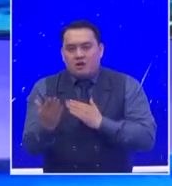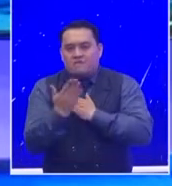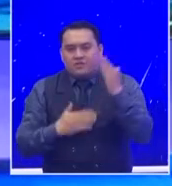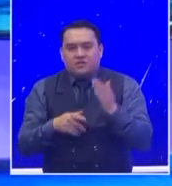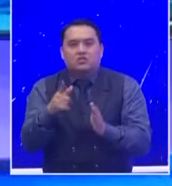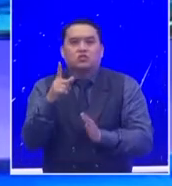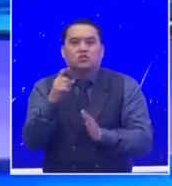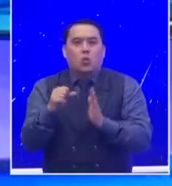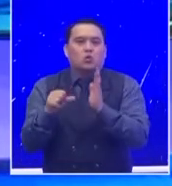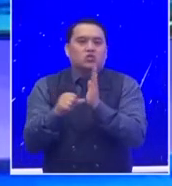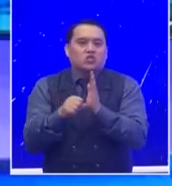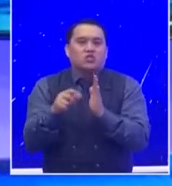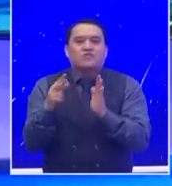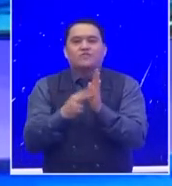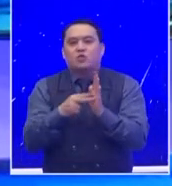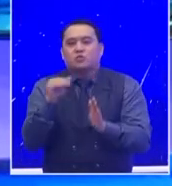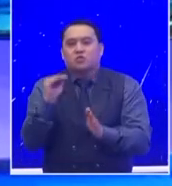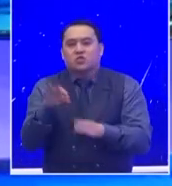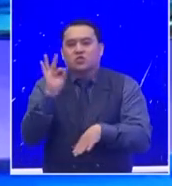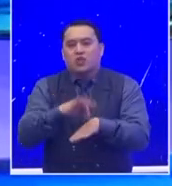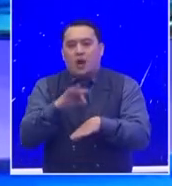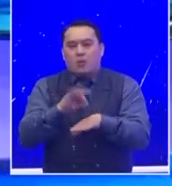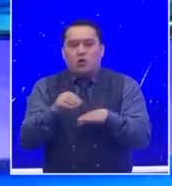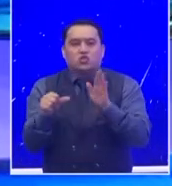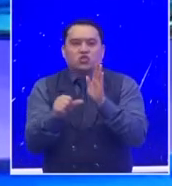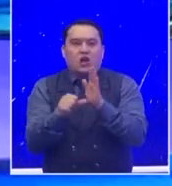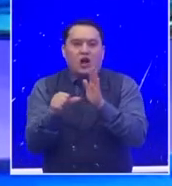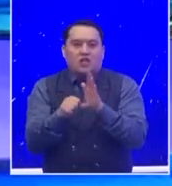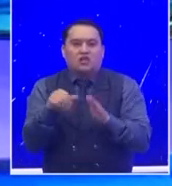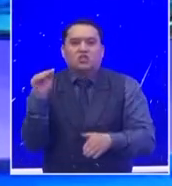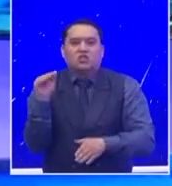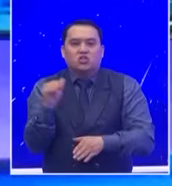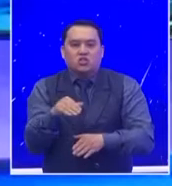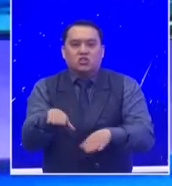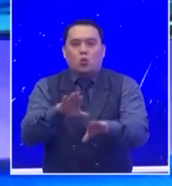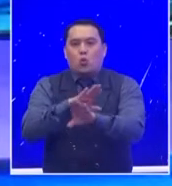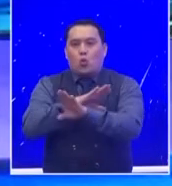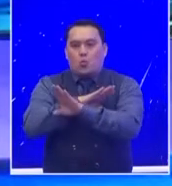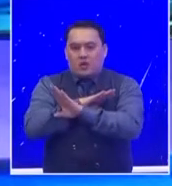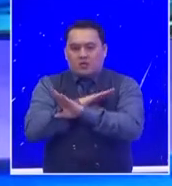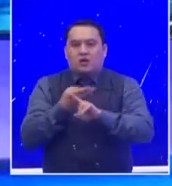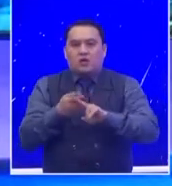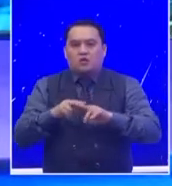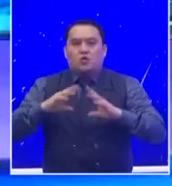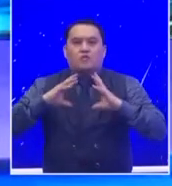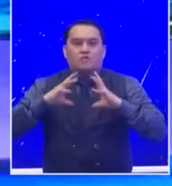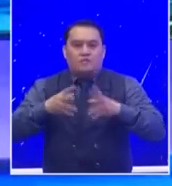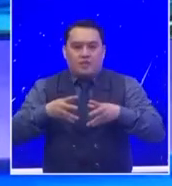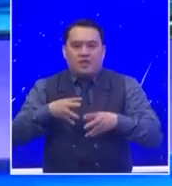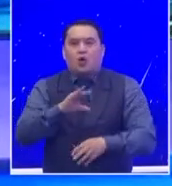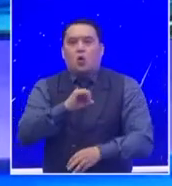Свыше 168 тысяч заболевших, более 6500 умерших. Такова статистика в